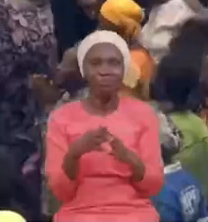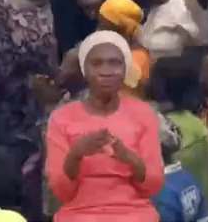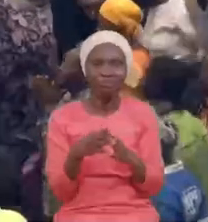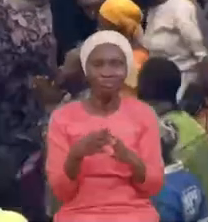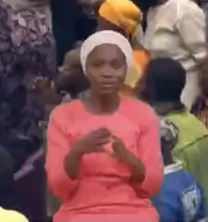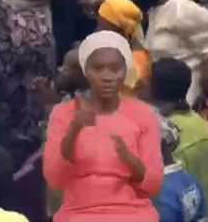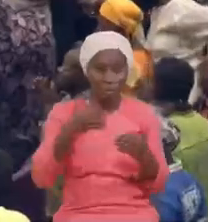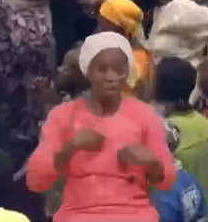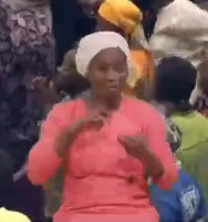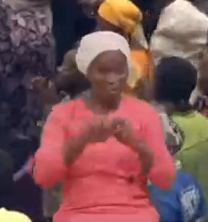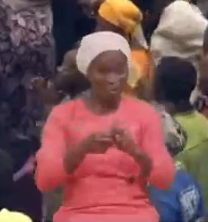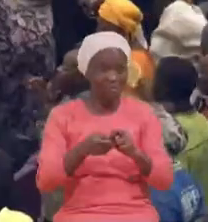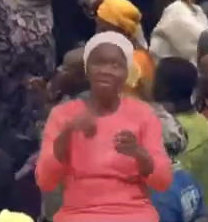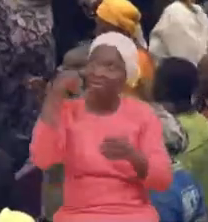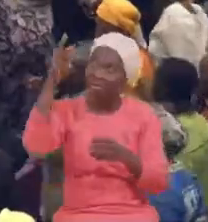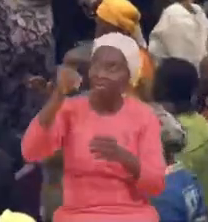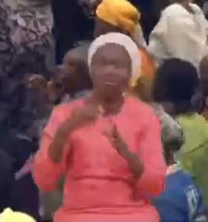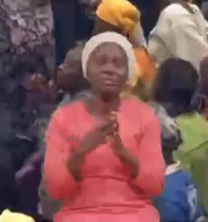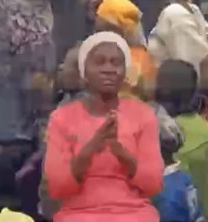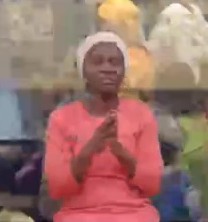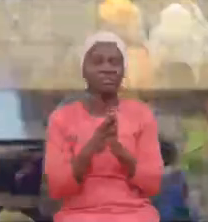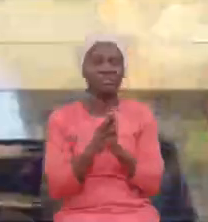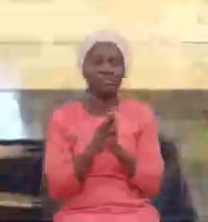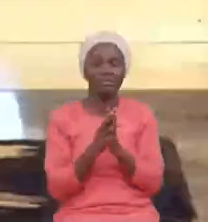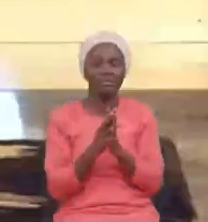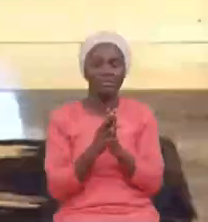de problème à lui présenter.